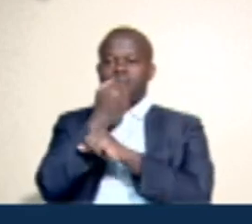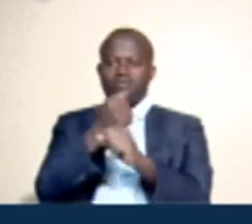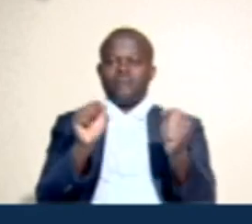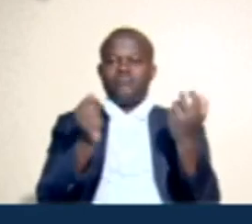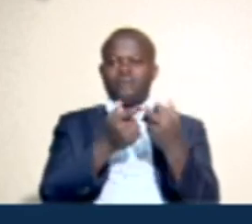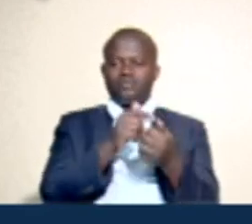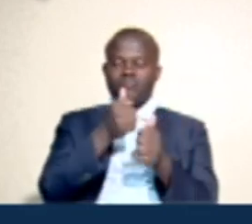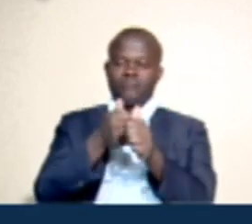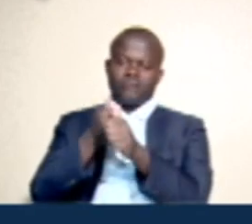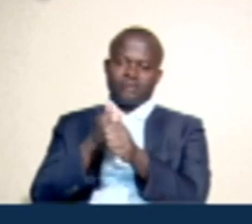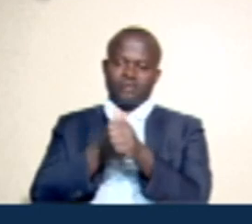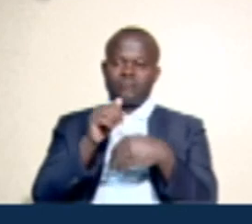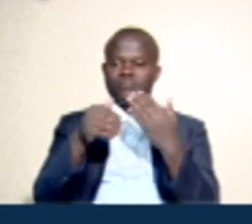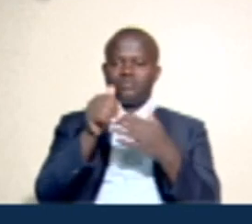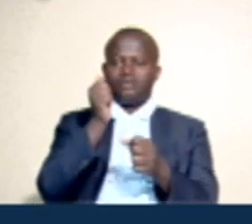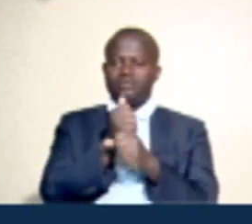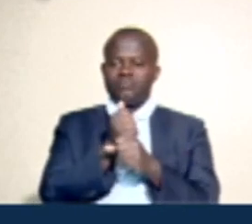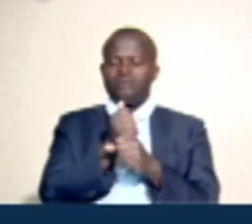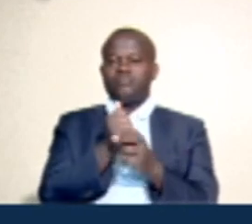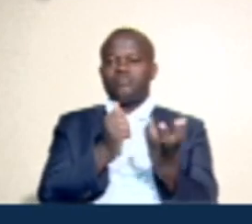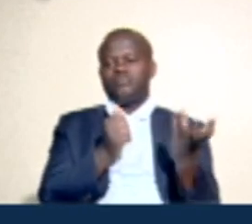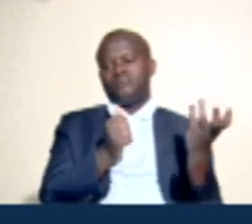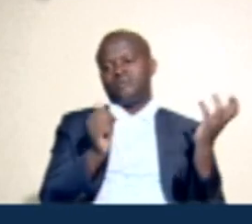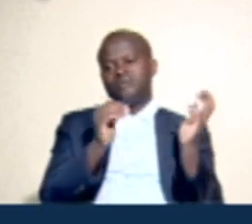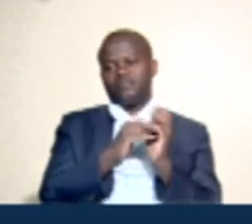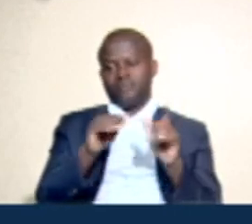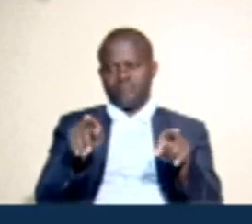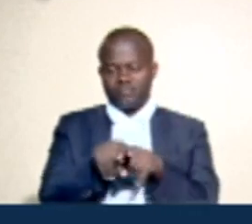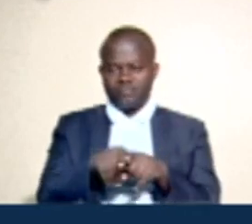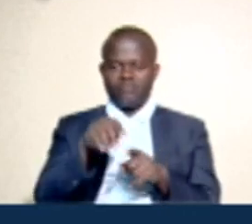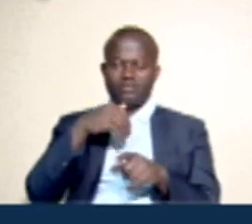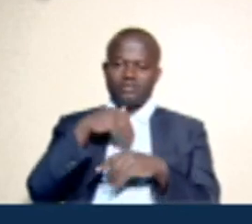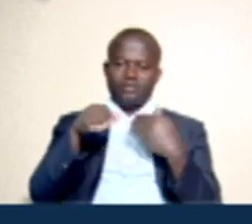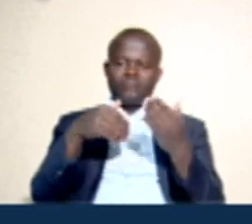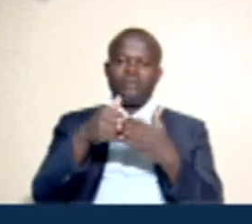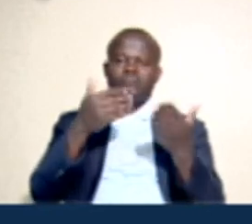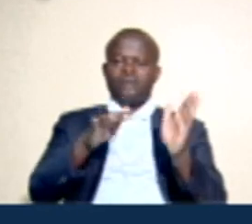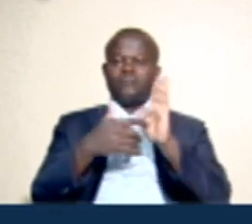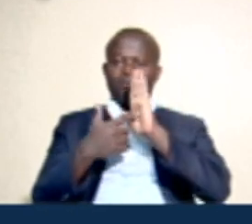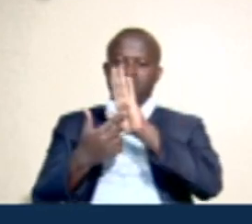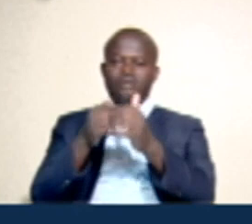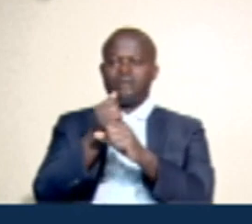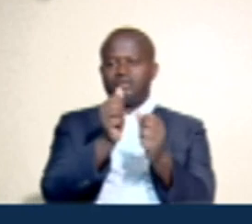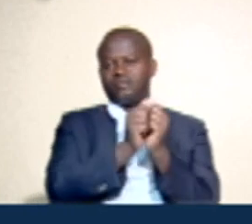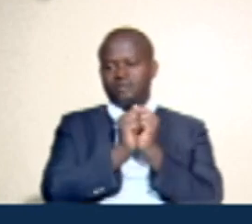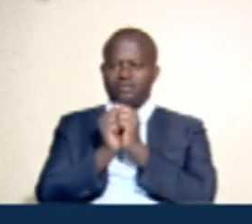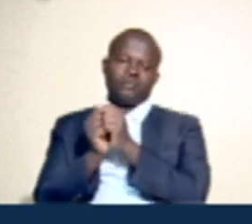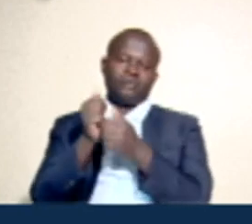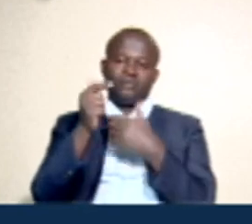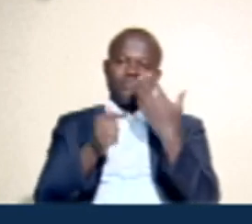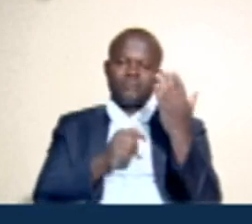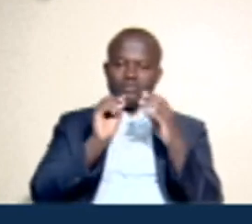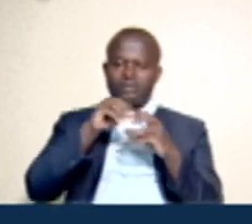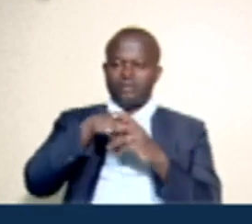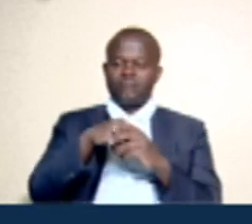buri gace ugezeho ugakora impuzandengo, nabyo ibyo biciro tuba tubifite tuba twayeberetse turi mwe kudukorana nabo. Aho ngaho rero niho